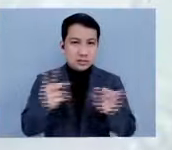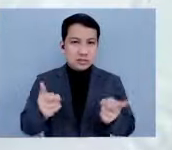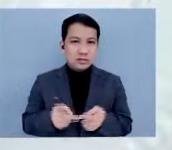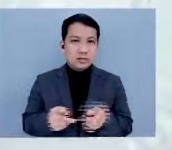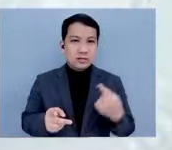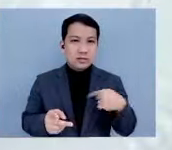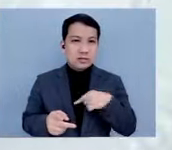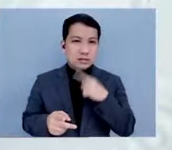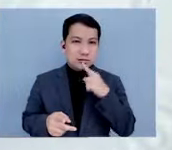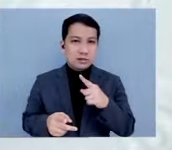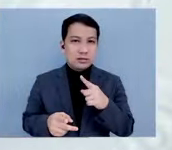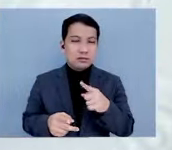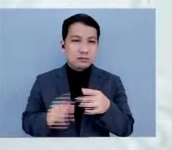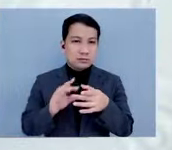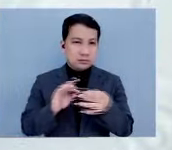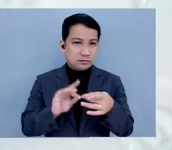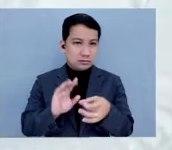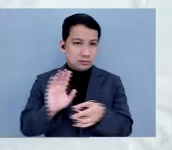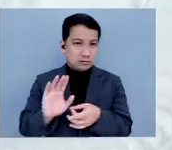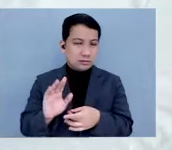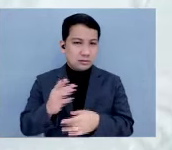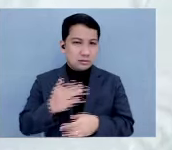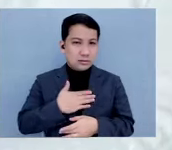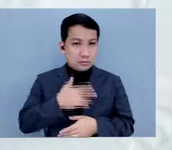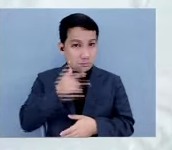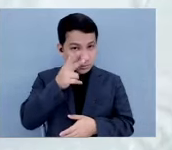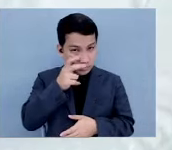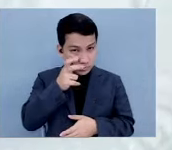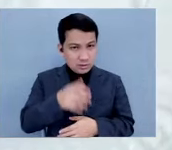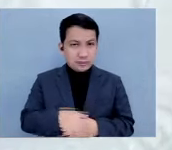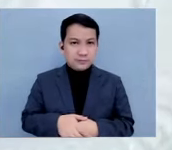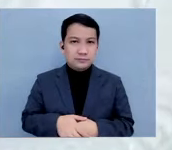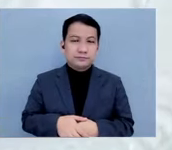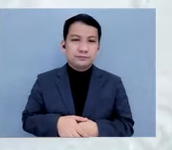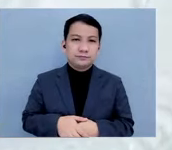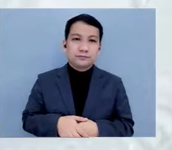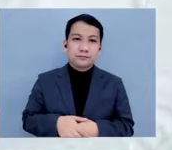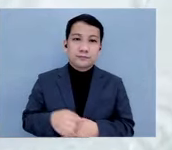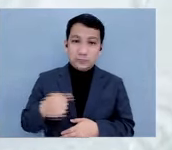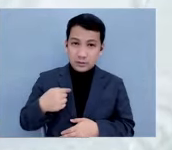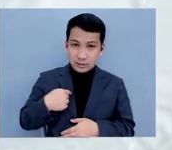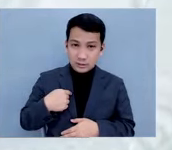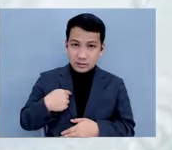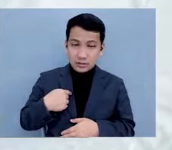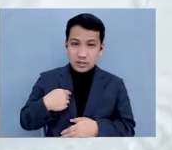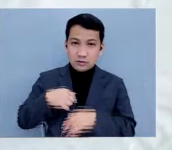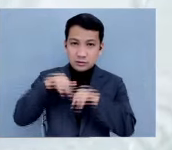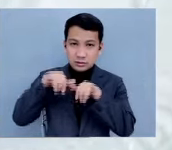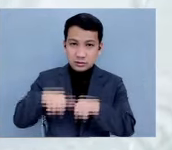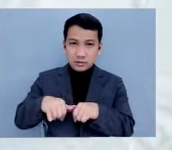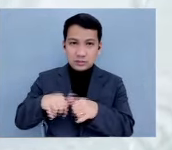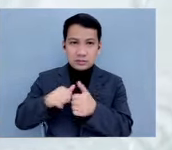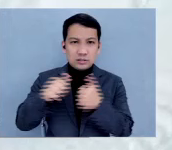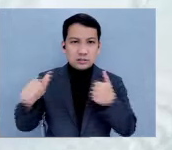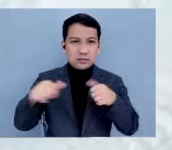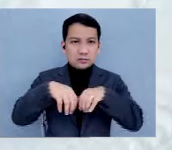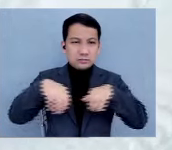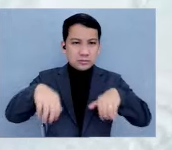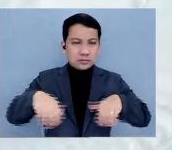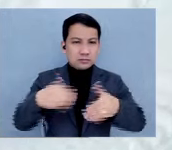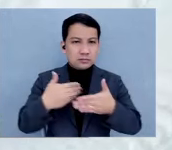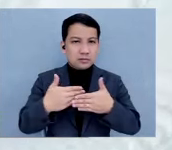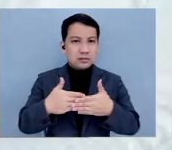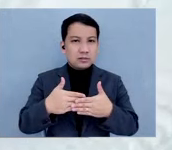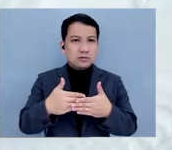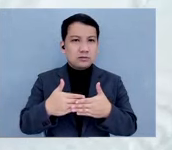ang talinghaga ko, ano? Pakinggan po ninyo. Ako'y nakakubli, di kalayuan dito. Kuta ko'y